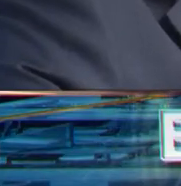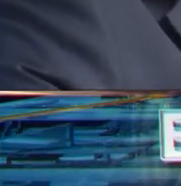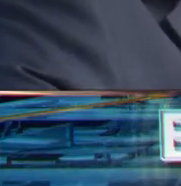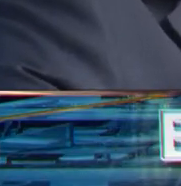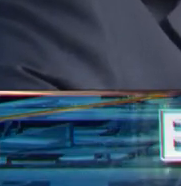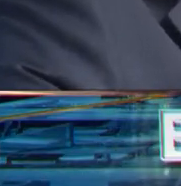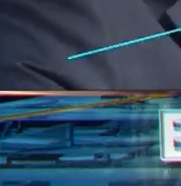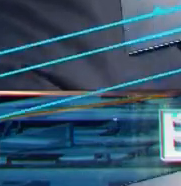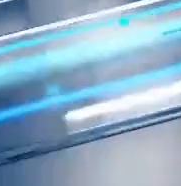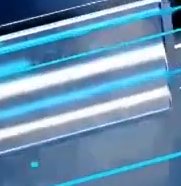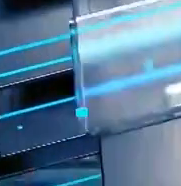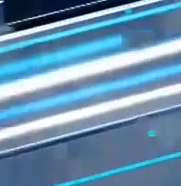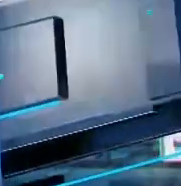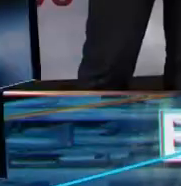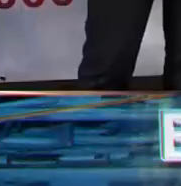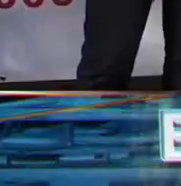жалғасады.